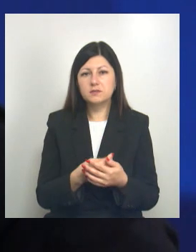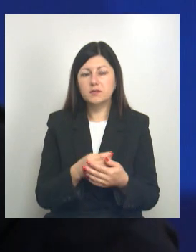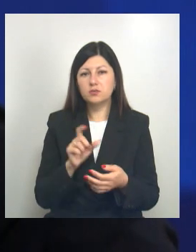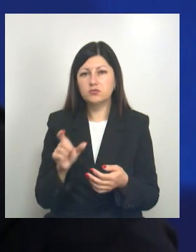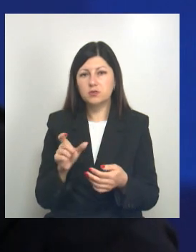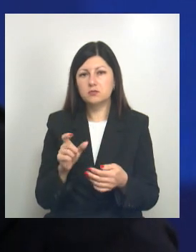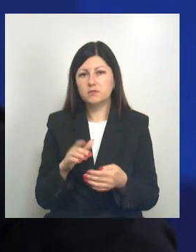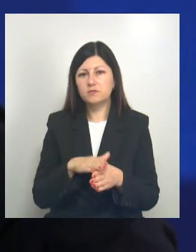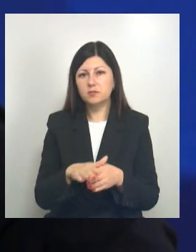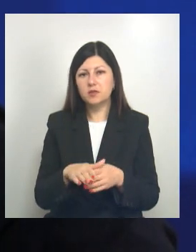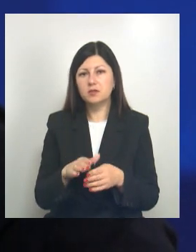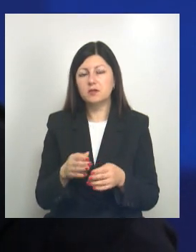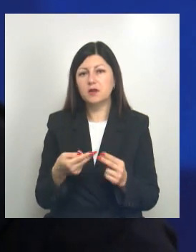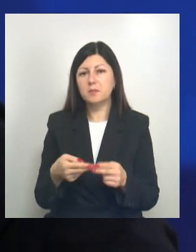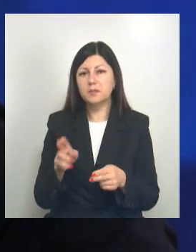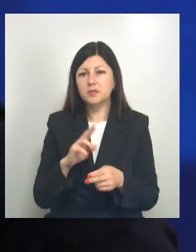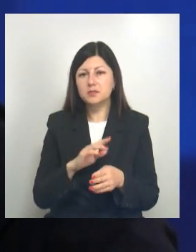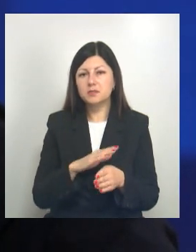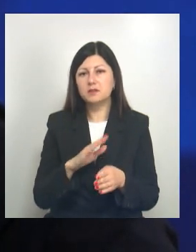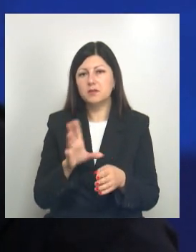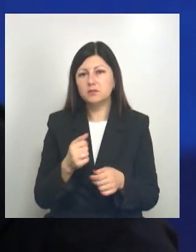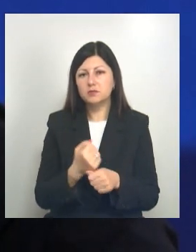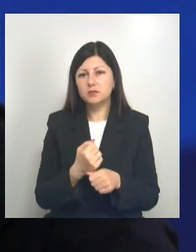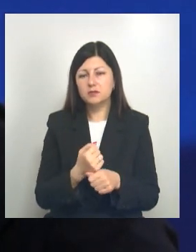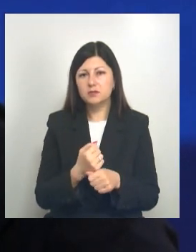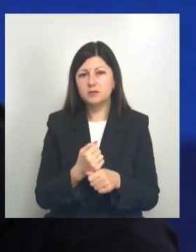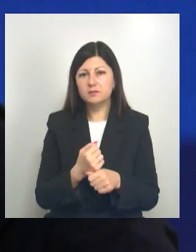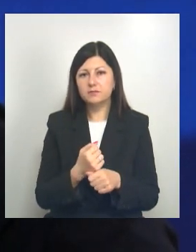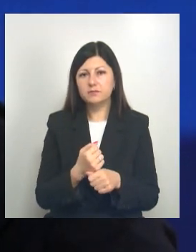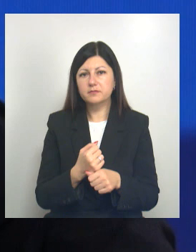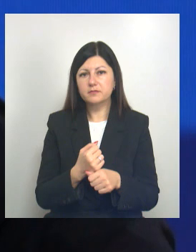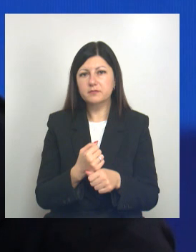выполнили, компенсировали, все сделали. По поводу,